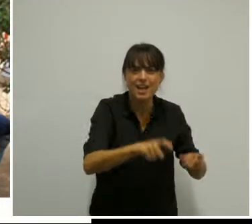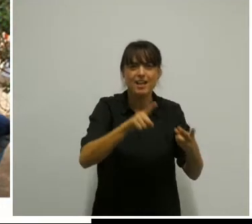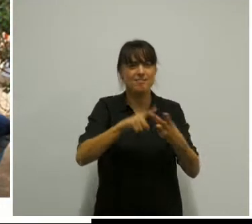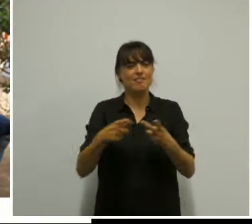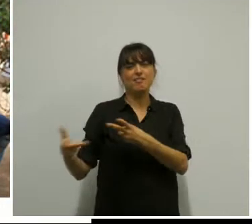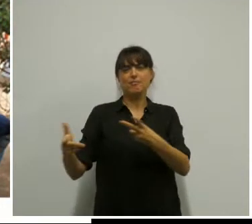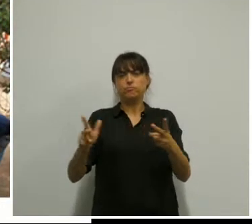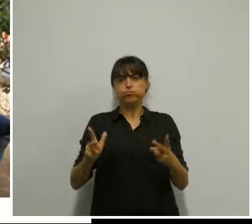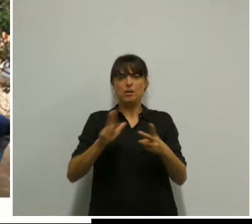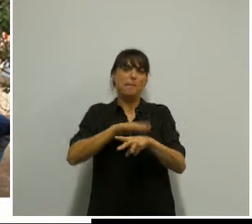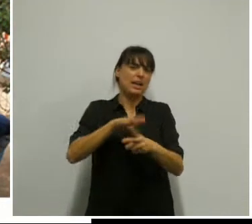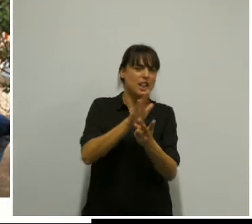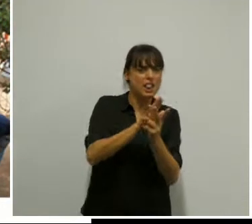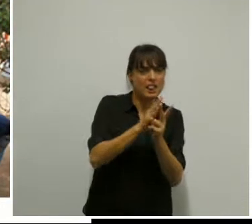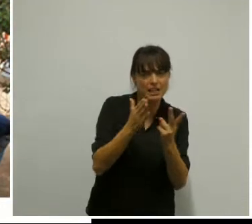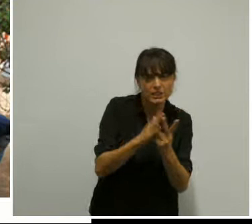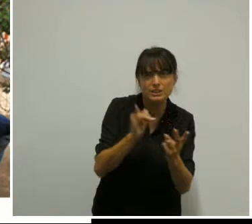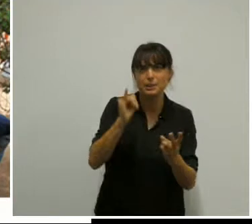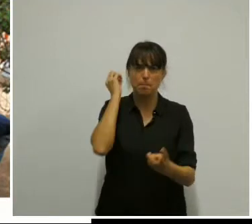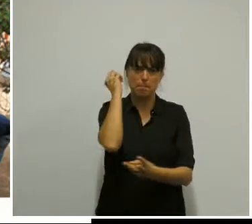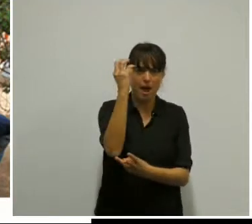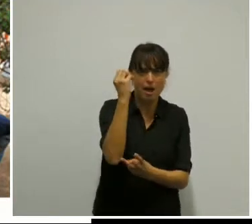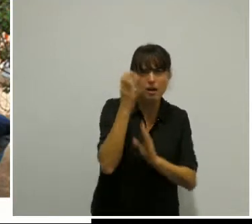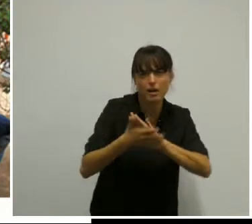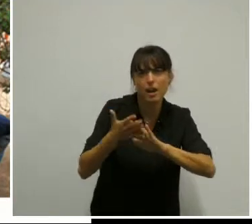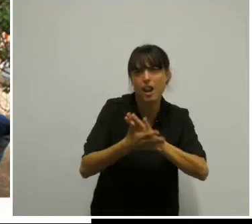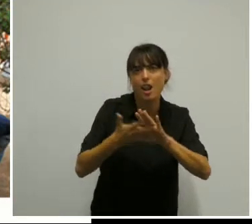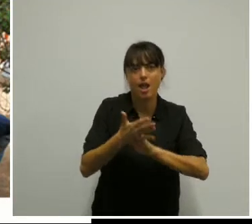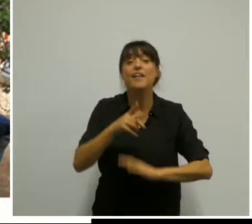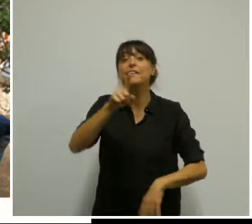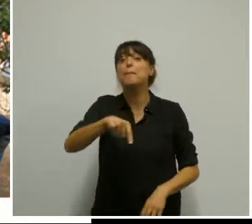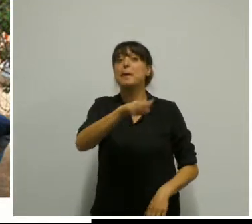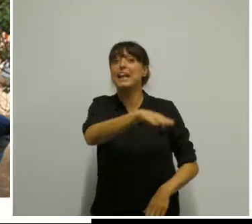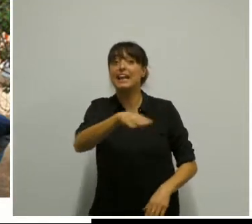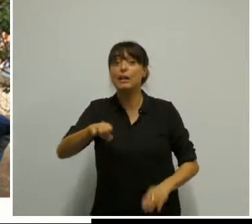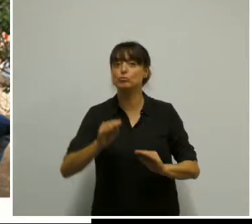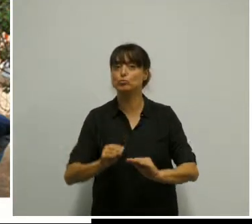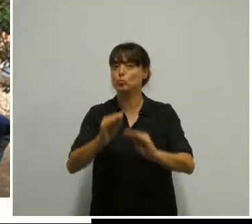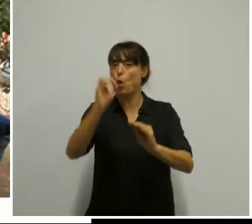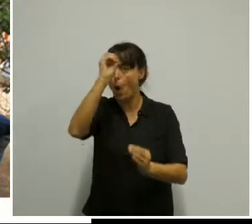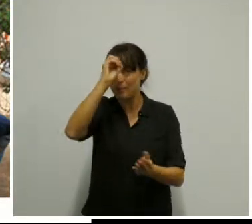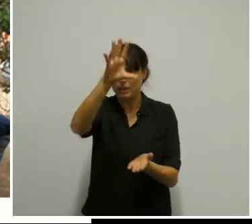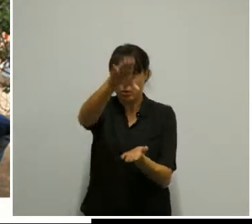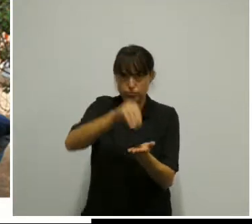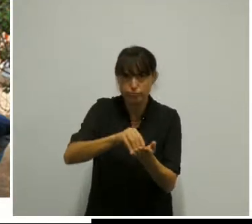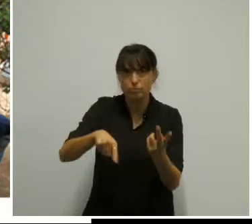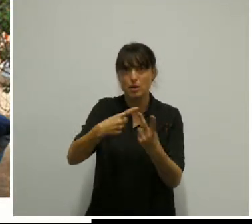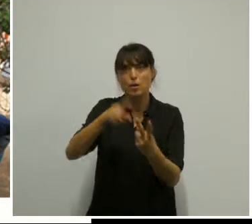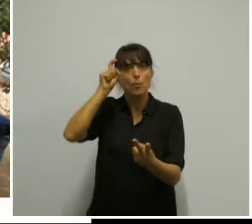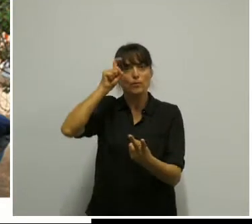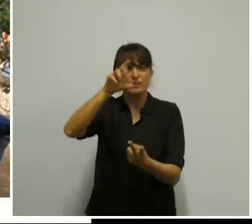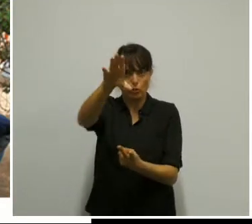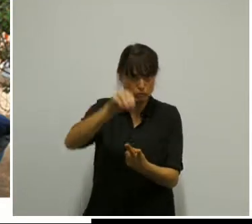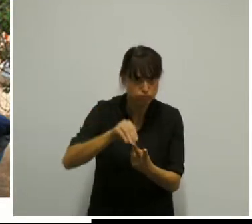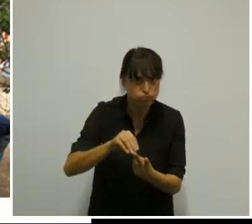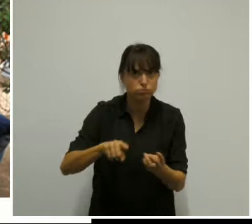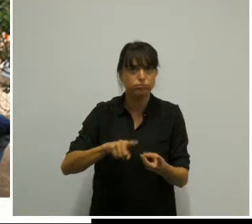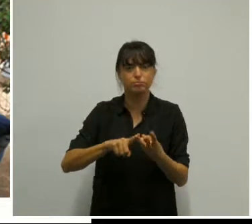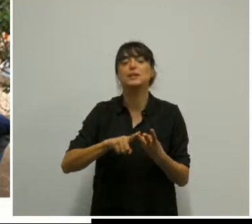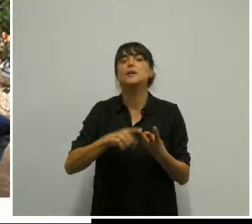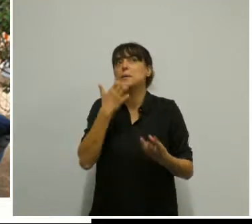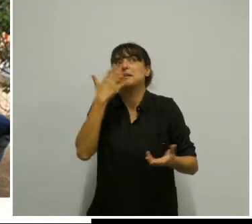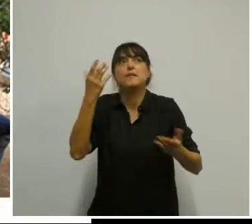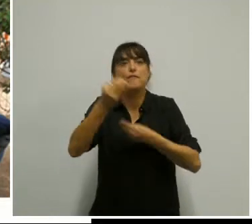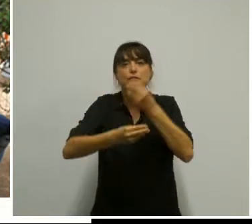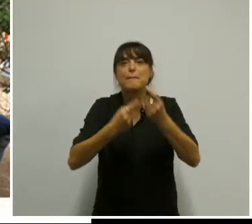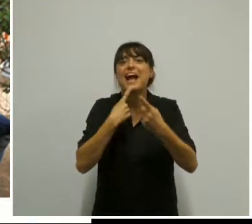famílies de recollir l'opinió de les famílies, dels nens i de les nenes de l'escola i dels mestres. Vull dir que fèiem enquestes que contestessin, vam